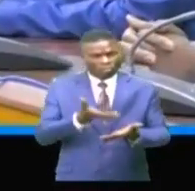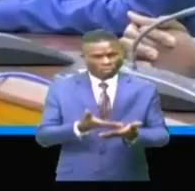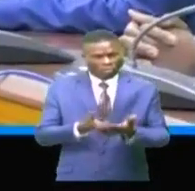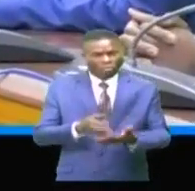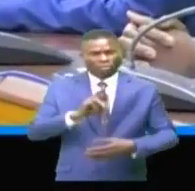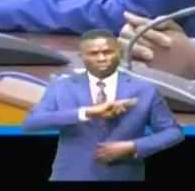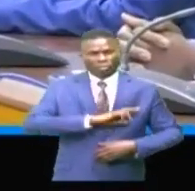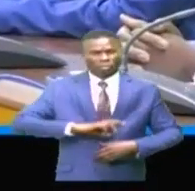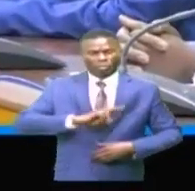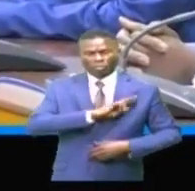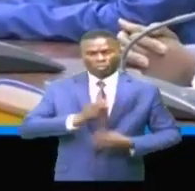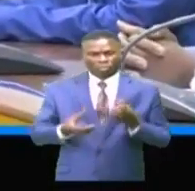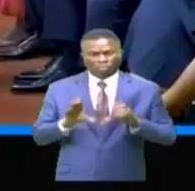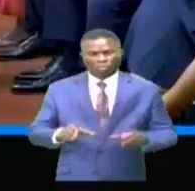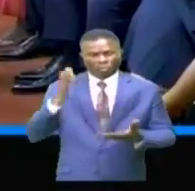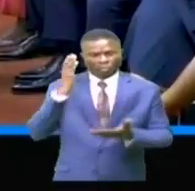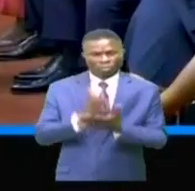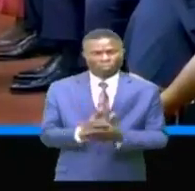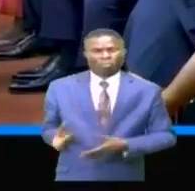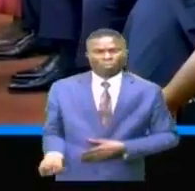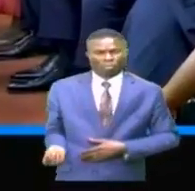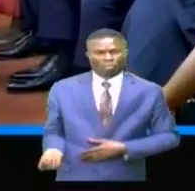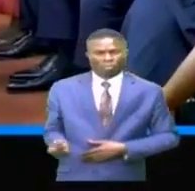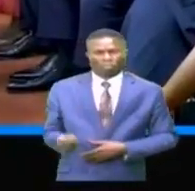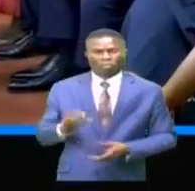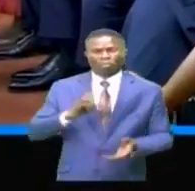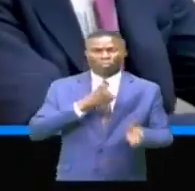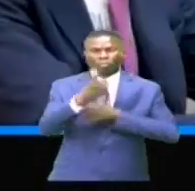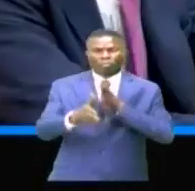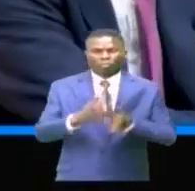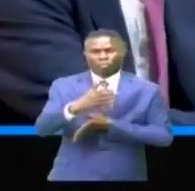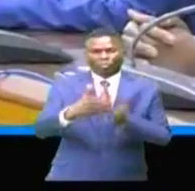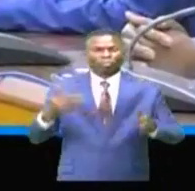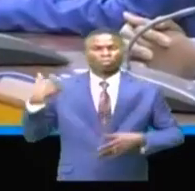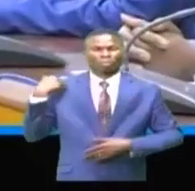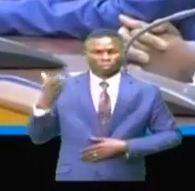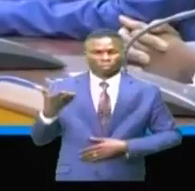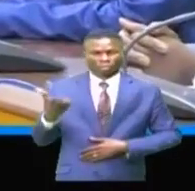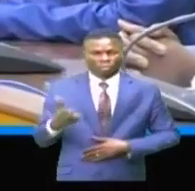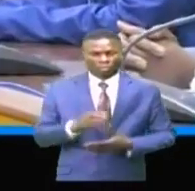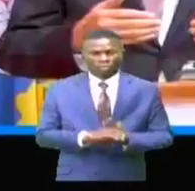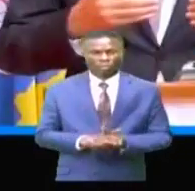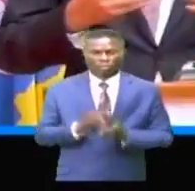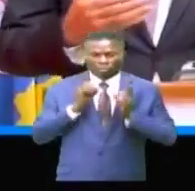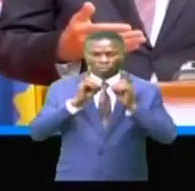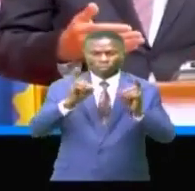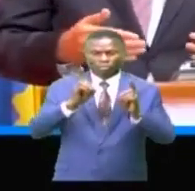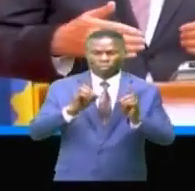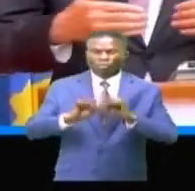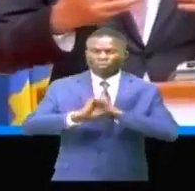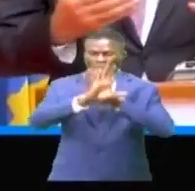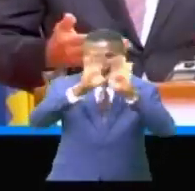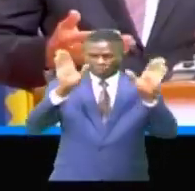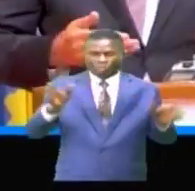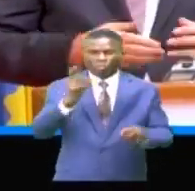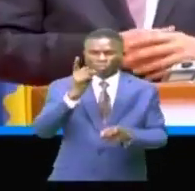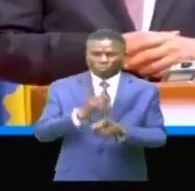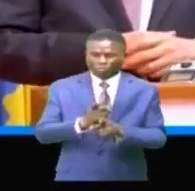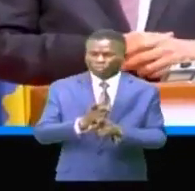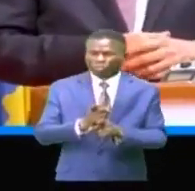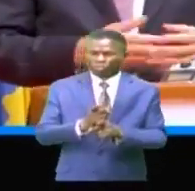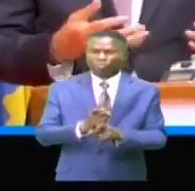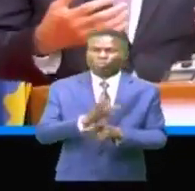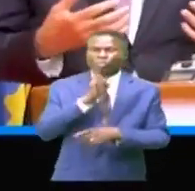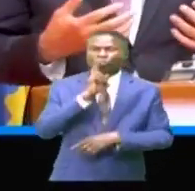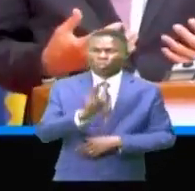RDC dans la lutte contre la corruption et les détournement des derniers publics extrêmement clair extrêmement transparent